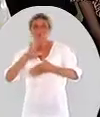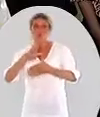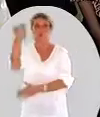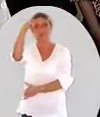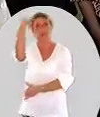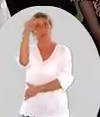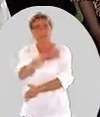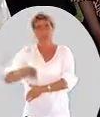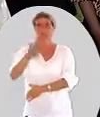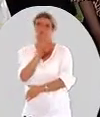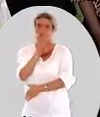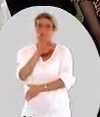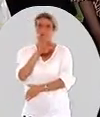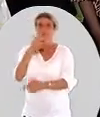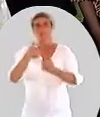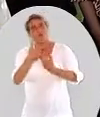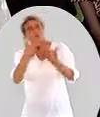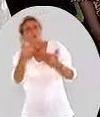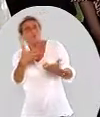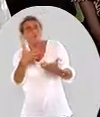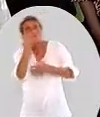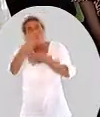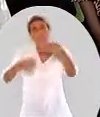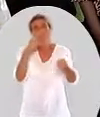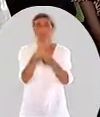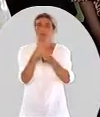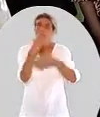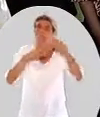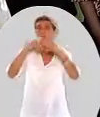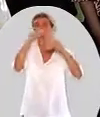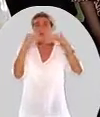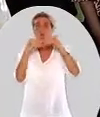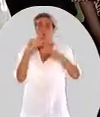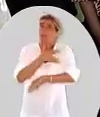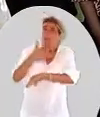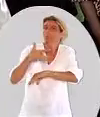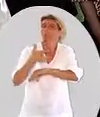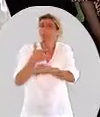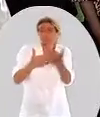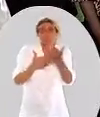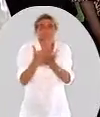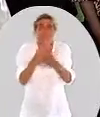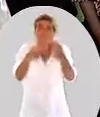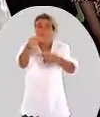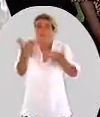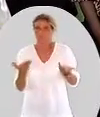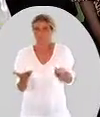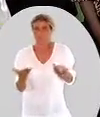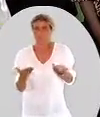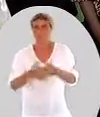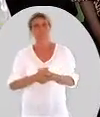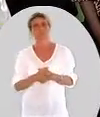présidente de région que je vous adresse mes vœux mes vœux de bonheur de santé et de prospérité